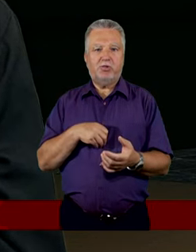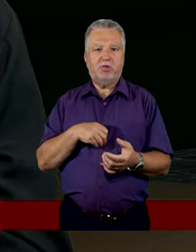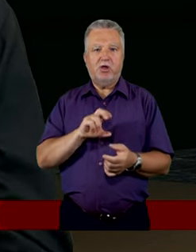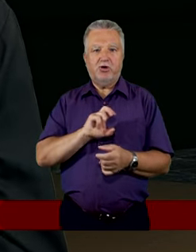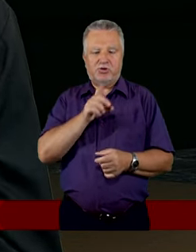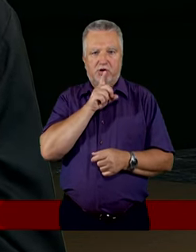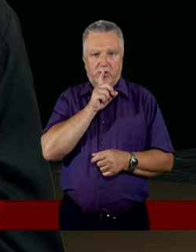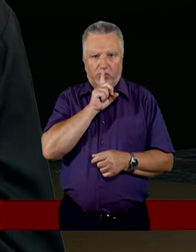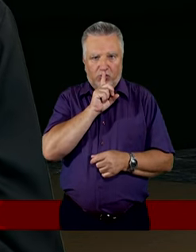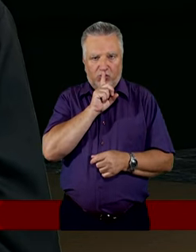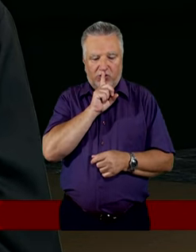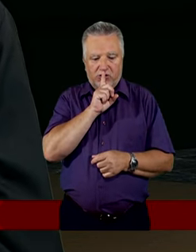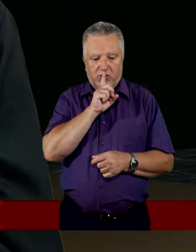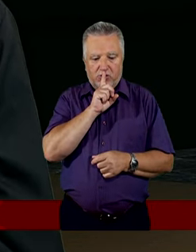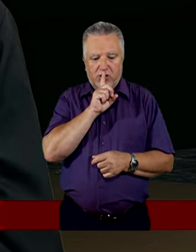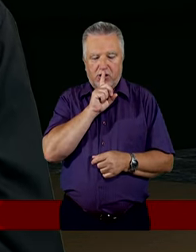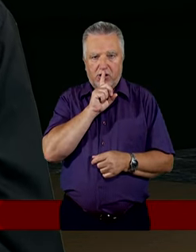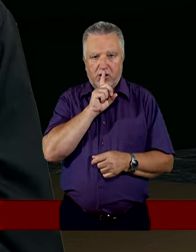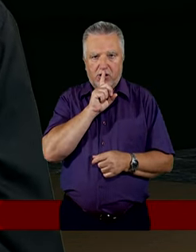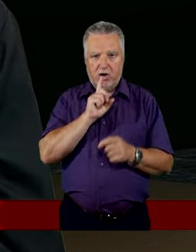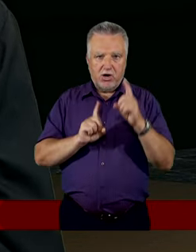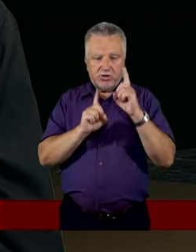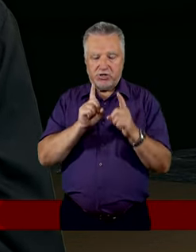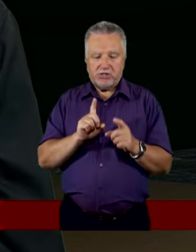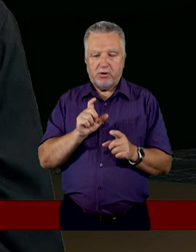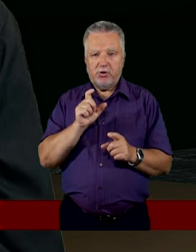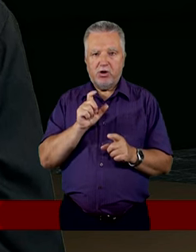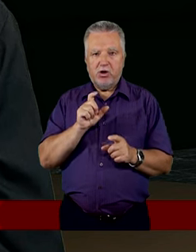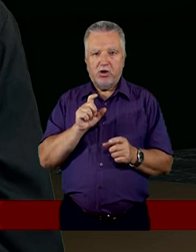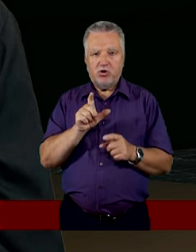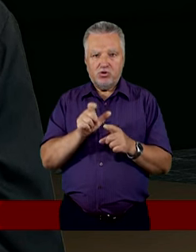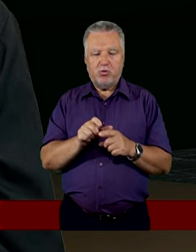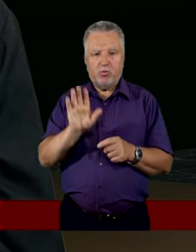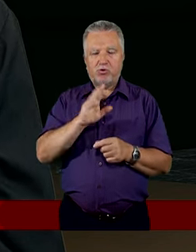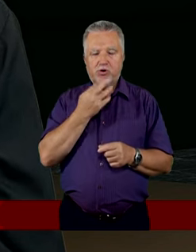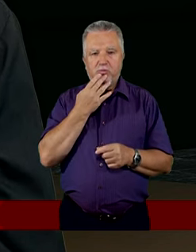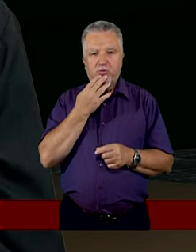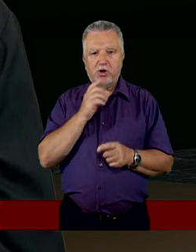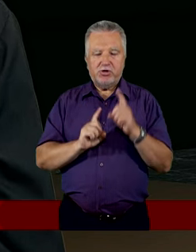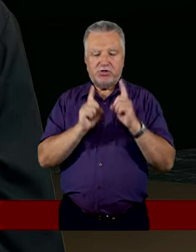momentach milczał. Niekiedy Słowo Boże mówi więcej czyny znaczą niż słowa.